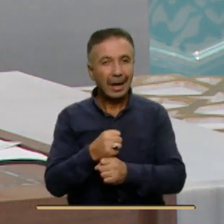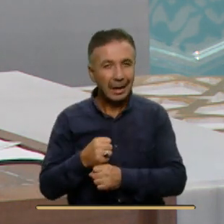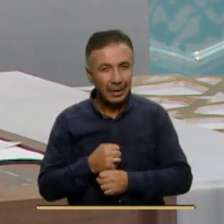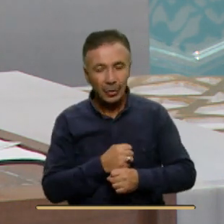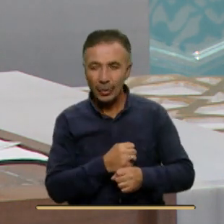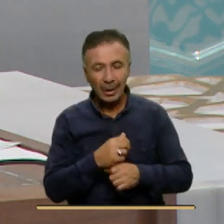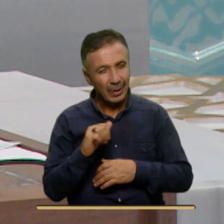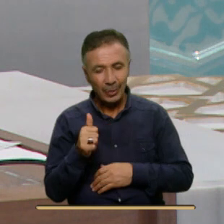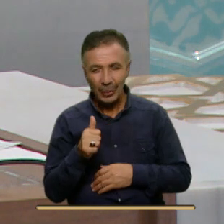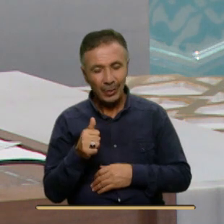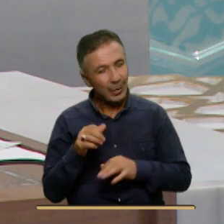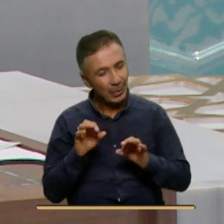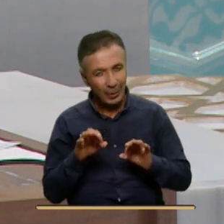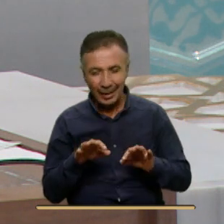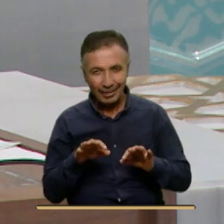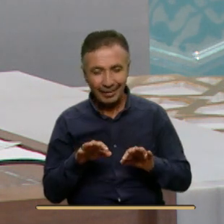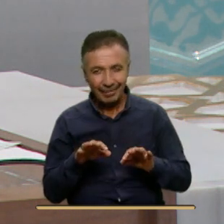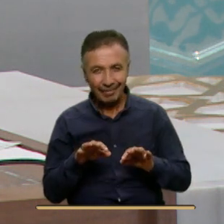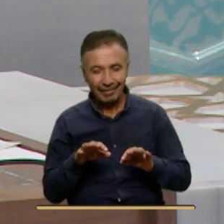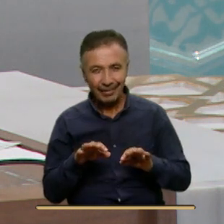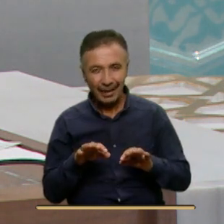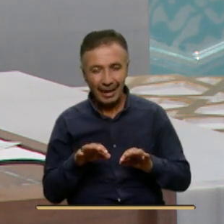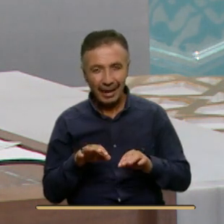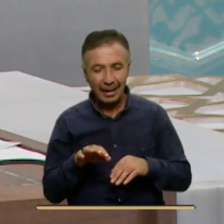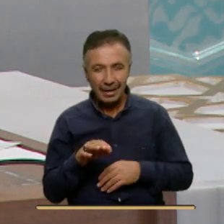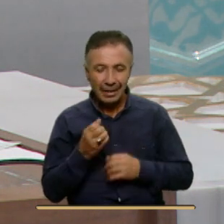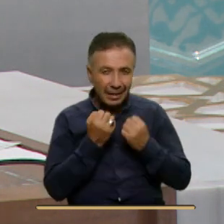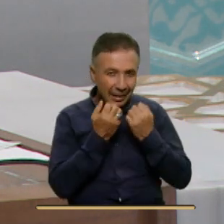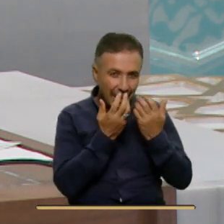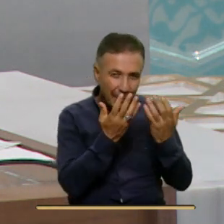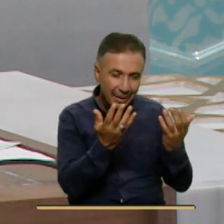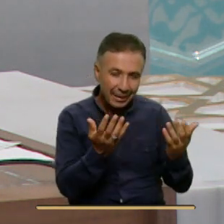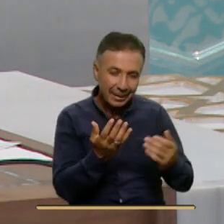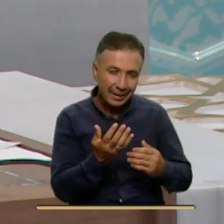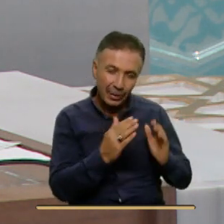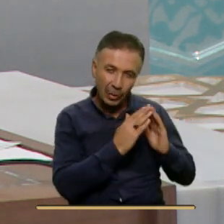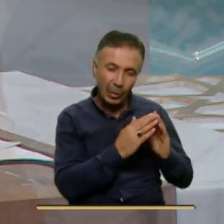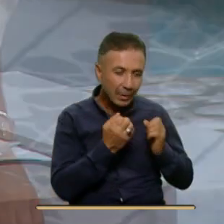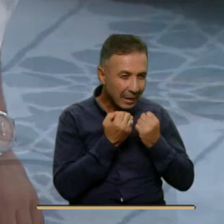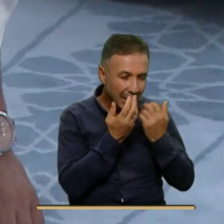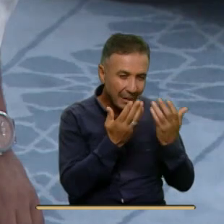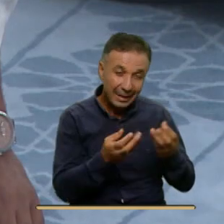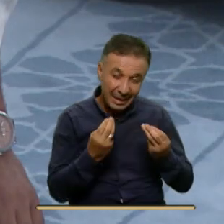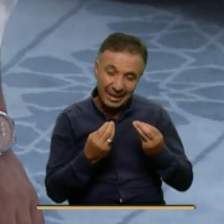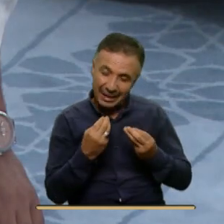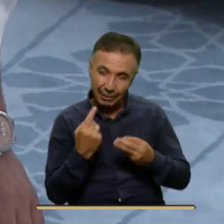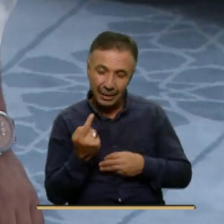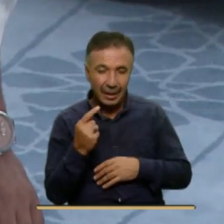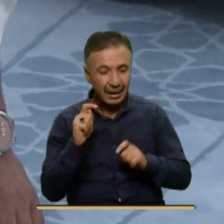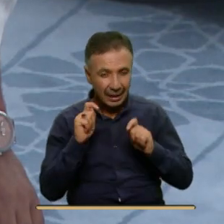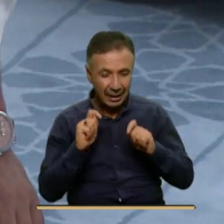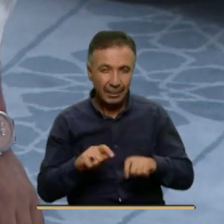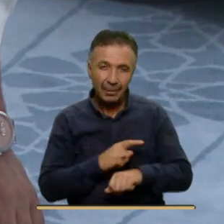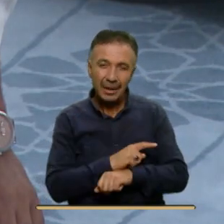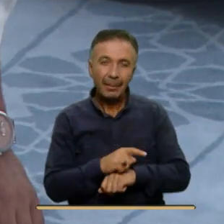kıymetli müminler? Aşure pişirir, dağıtırız her tarafa. Komşuluk için. İyi bir şey yaptığımızda komşumuzun